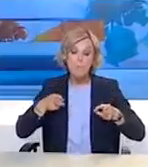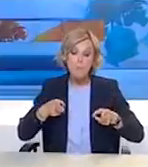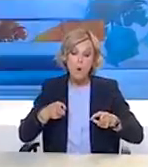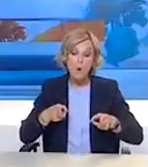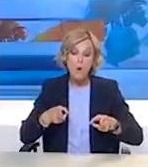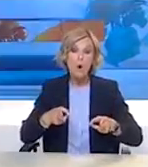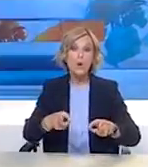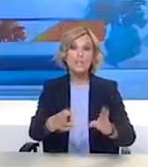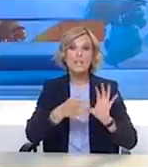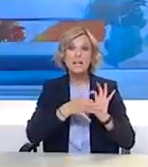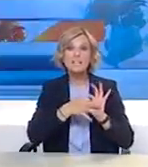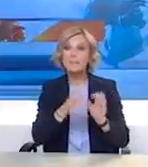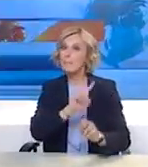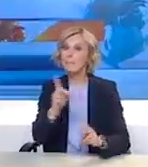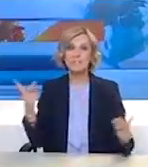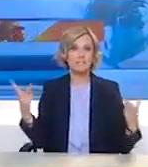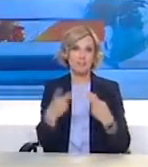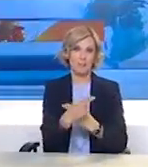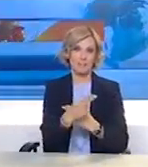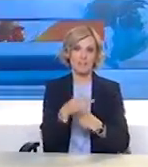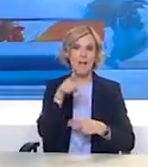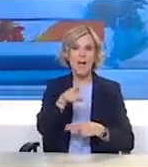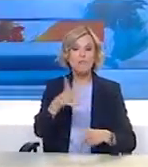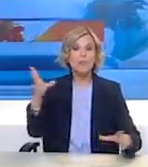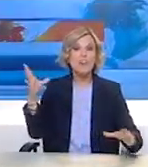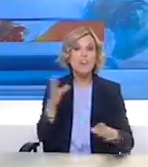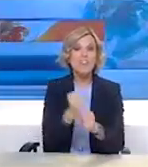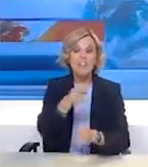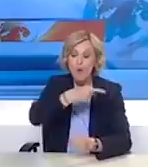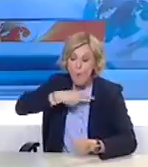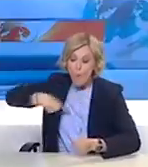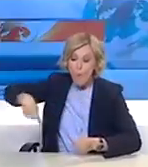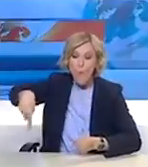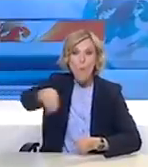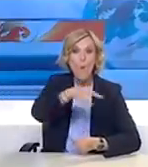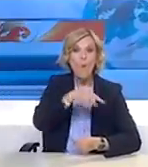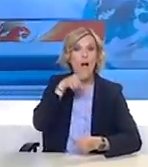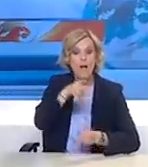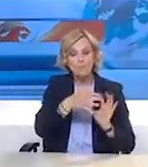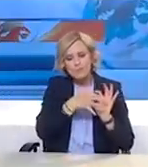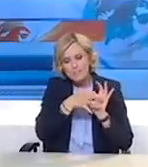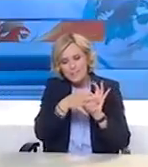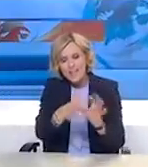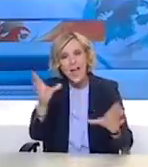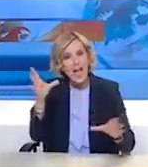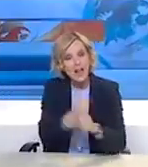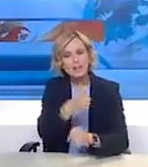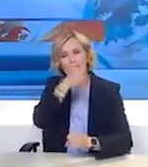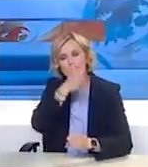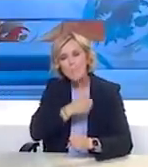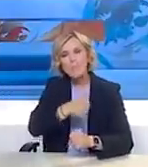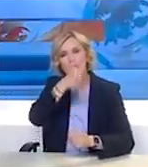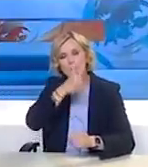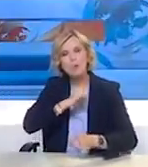σταματήσει. Θα ήθελα να πω ότι είναι νίκη όλων μας και συνεχίζει να είναι νίκη όλων μας όσων κατέβαλαν και καταβάλουν αυτή την